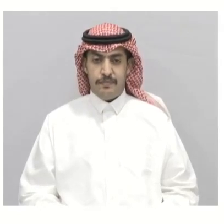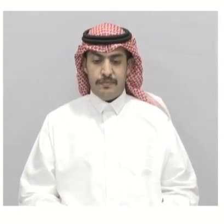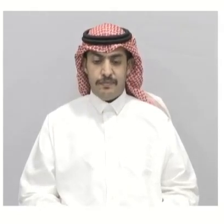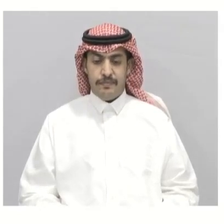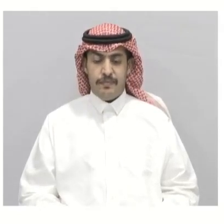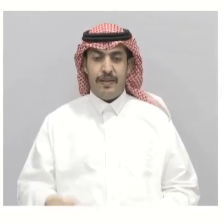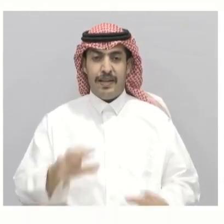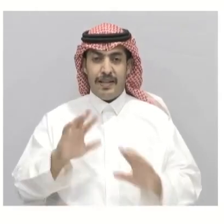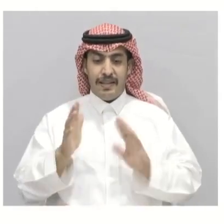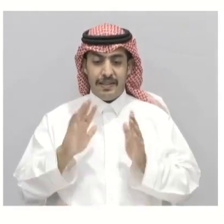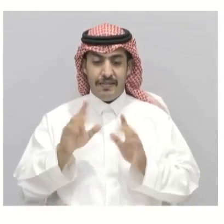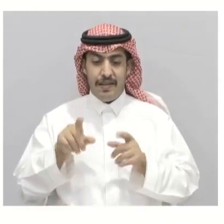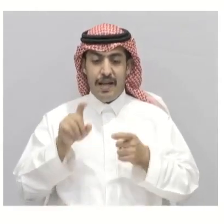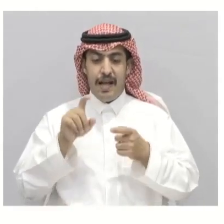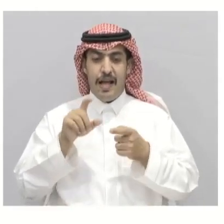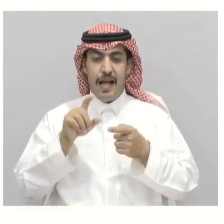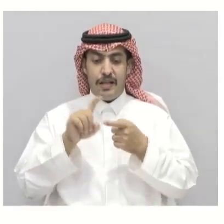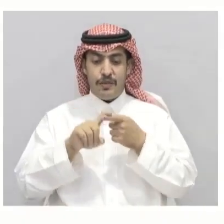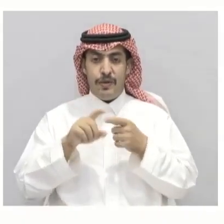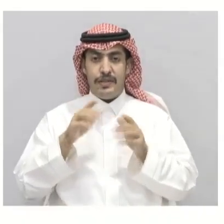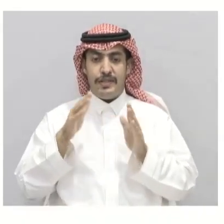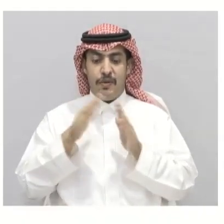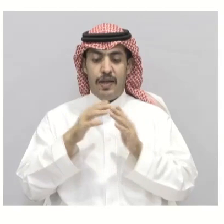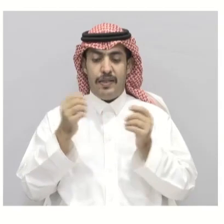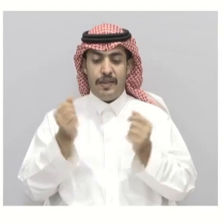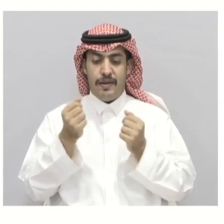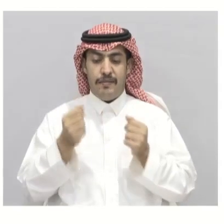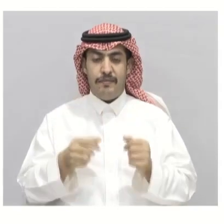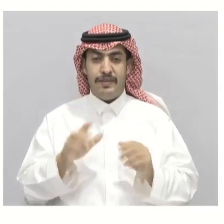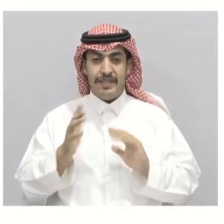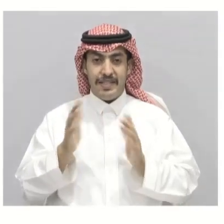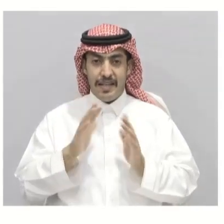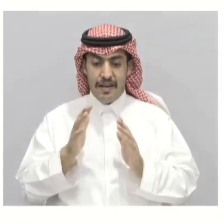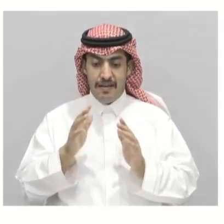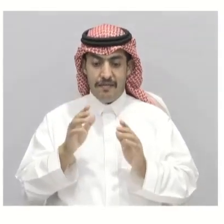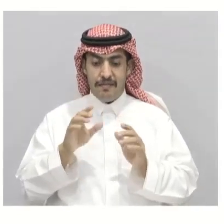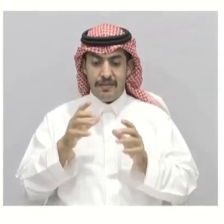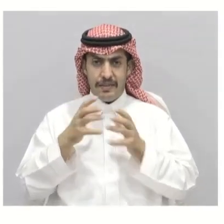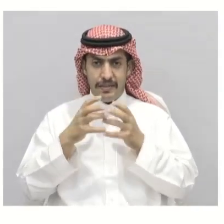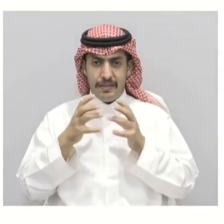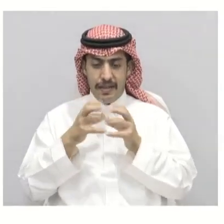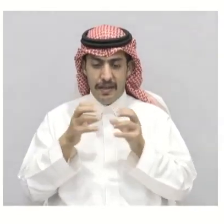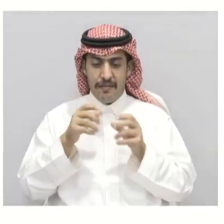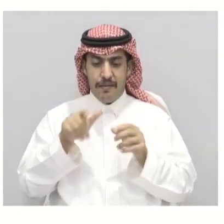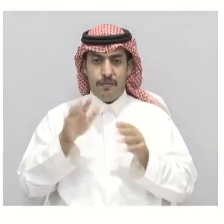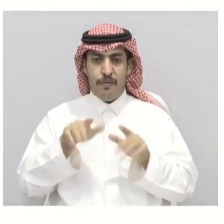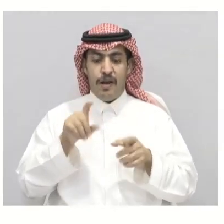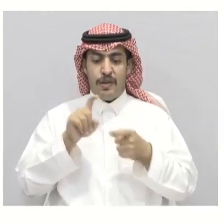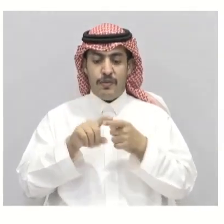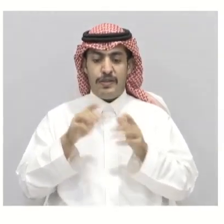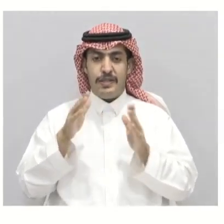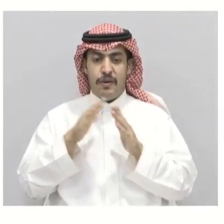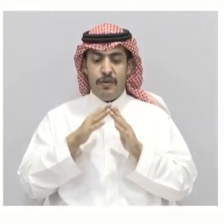يقول تصنيف ازواج الزوايا تدرب صنف كلا من ازواج الزوايا